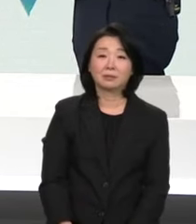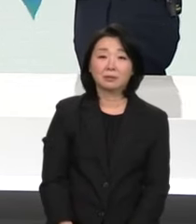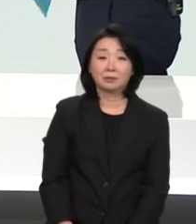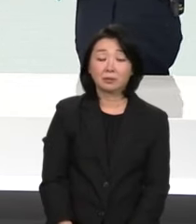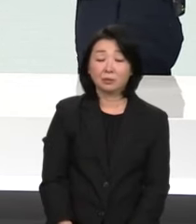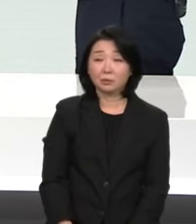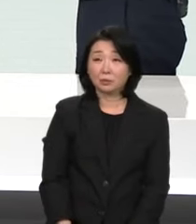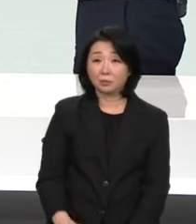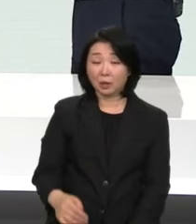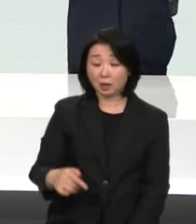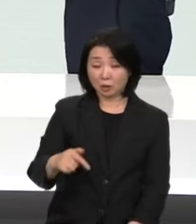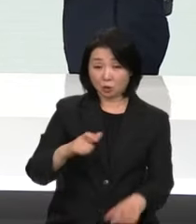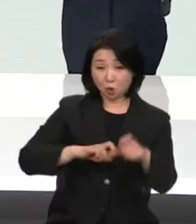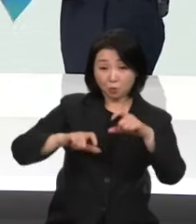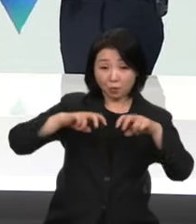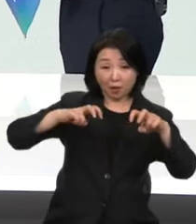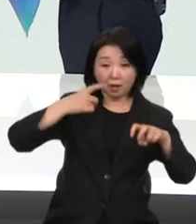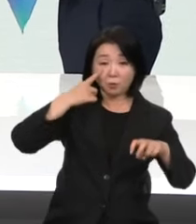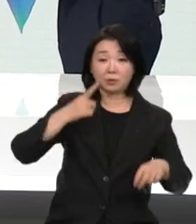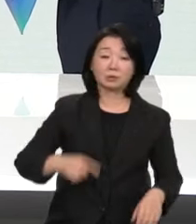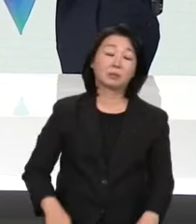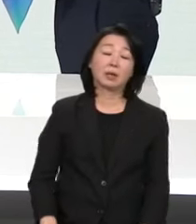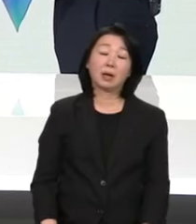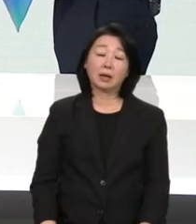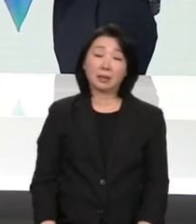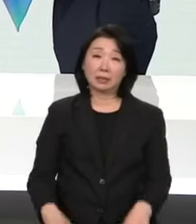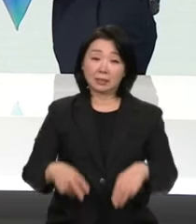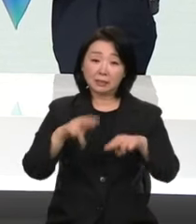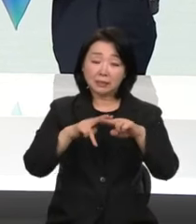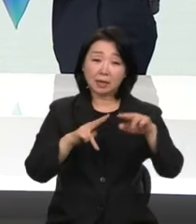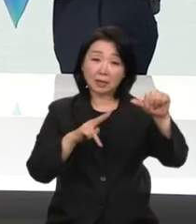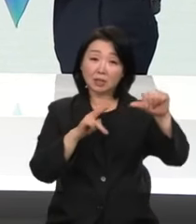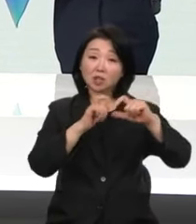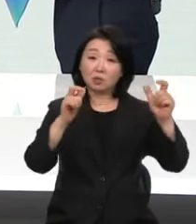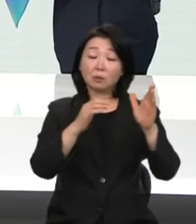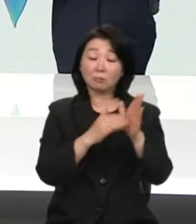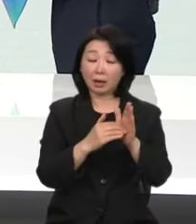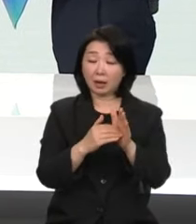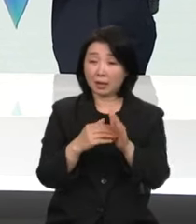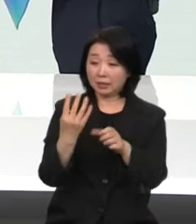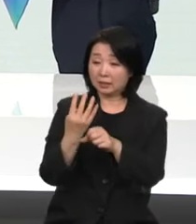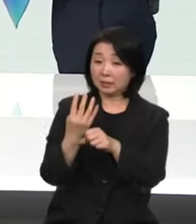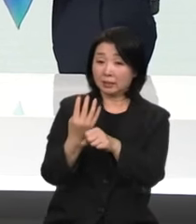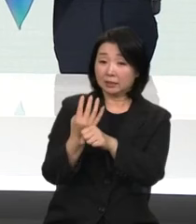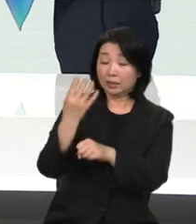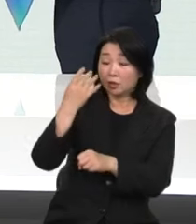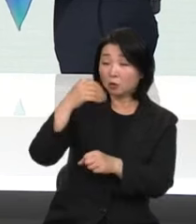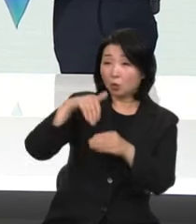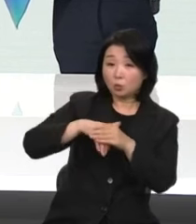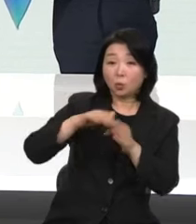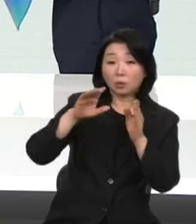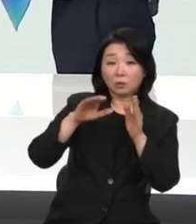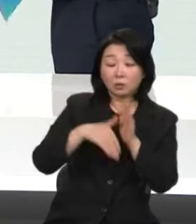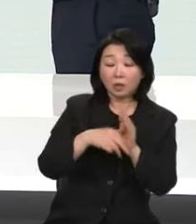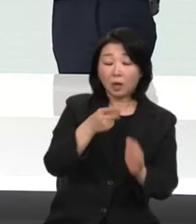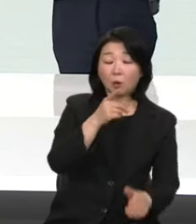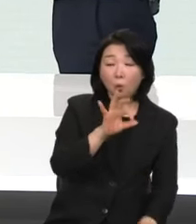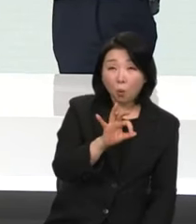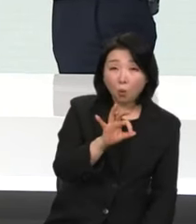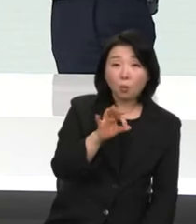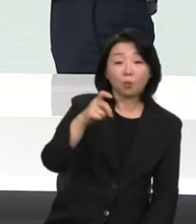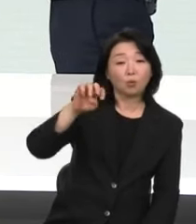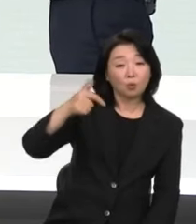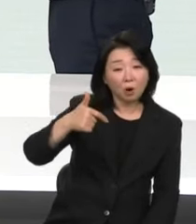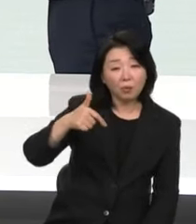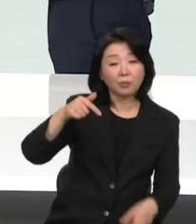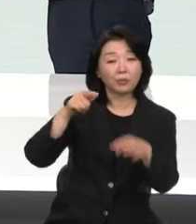더 따져보겠습니다. 자, 5석이 늘었다고 하는데 지난 총선 같은 경우에는 아까 말씀드렸던 홍준표, 권성동,